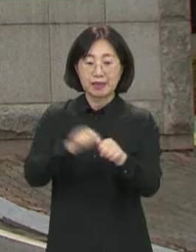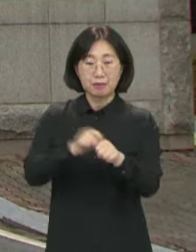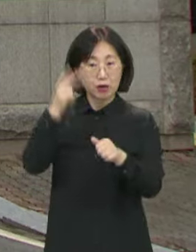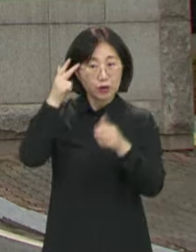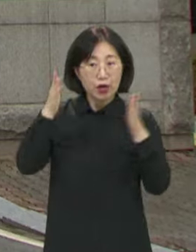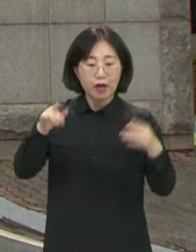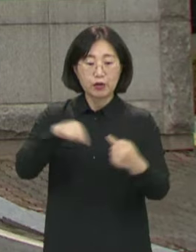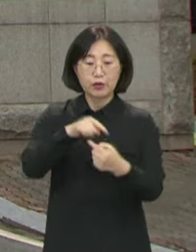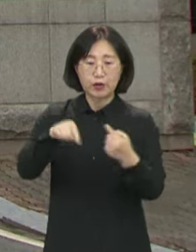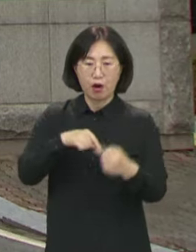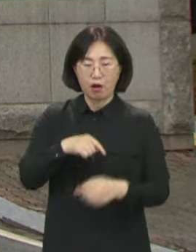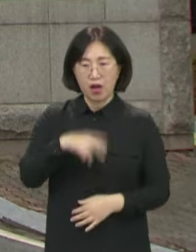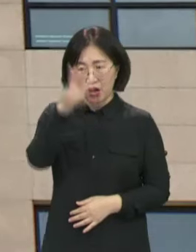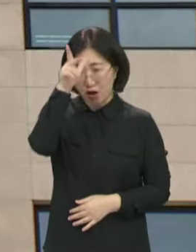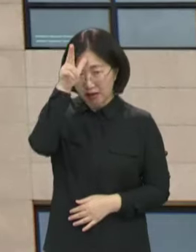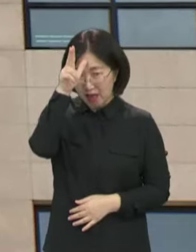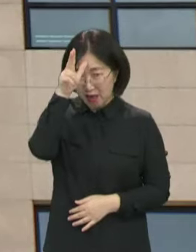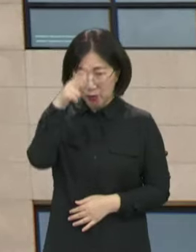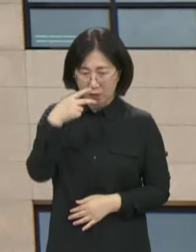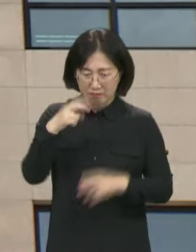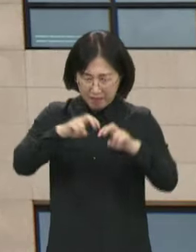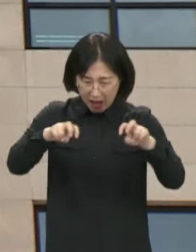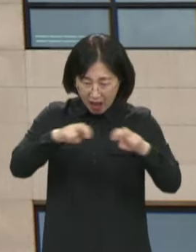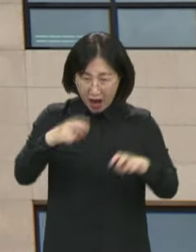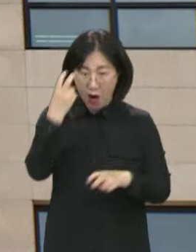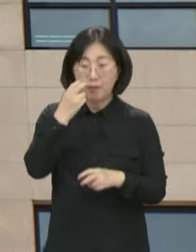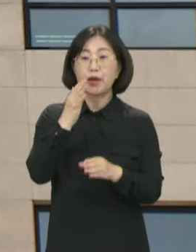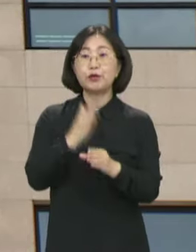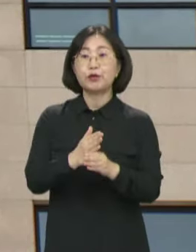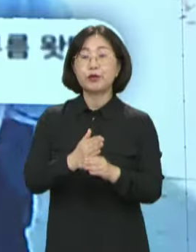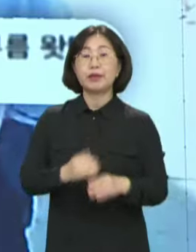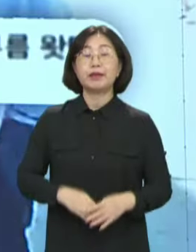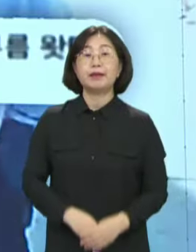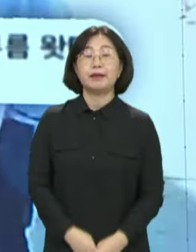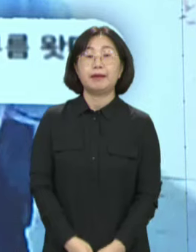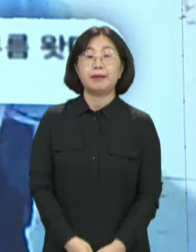시작한 경찰도 사실관계를 파악하고 있습니다.